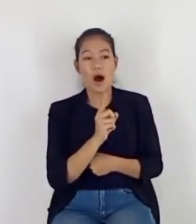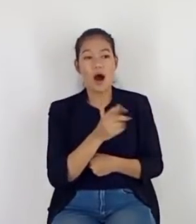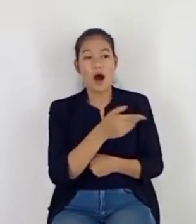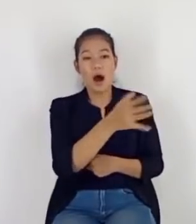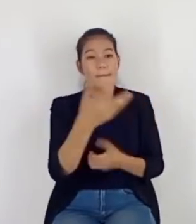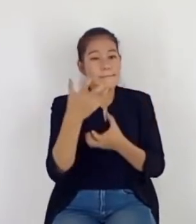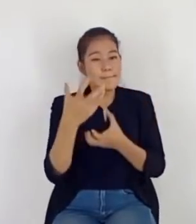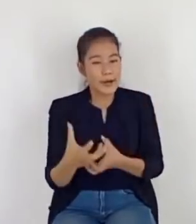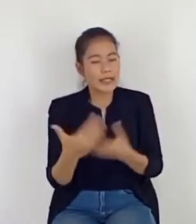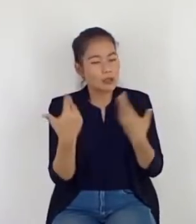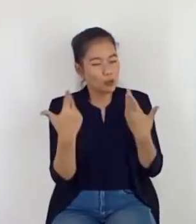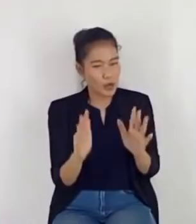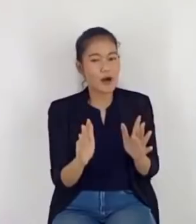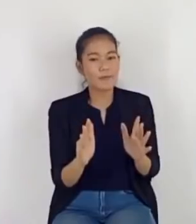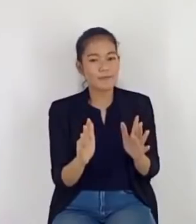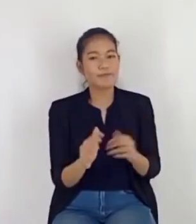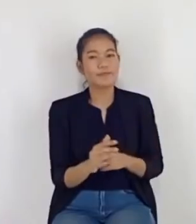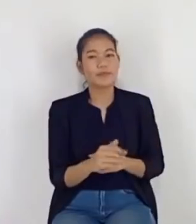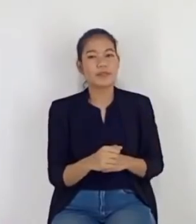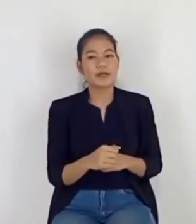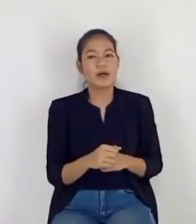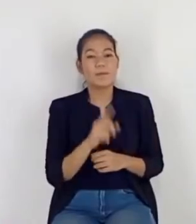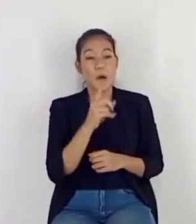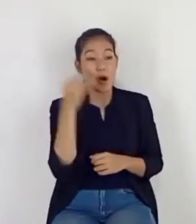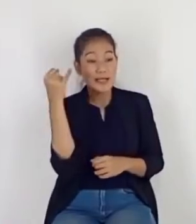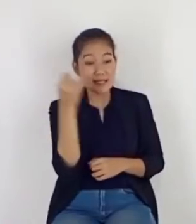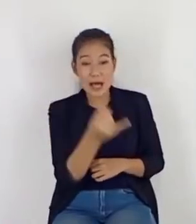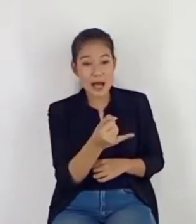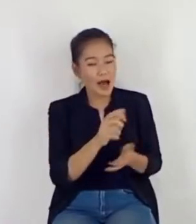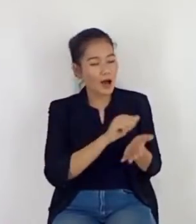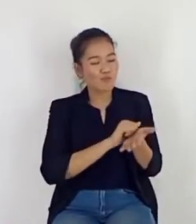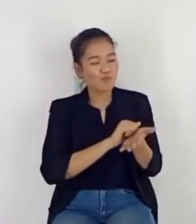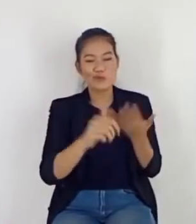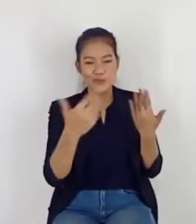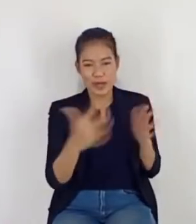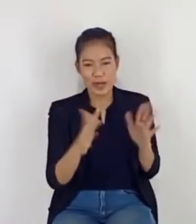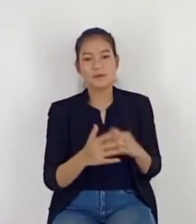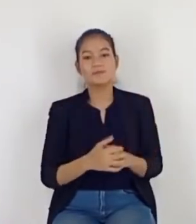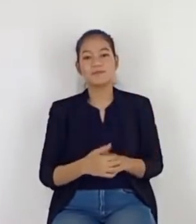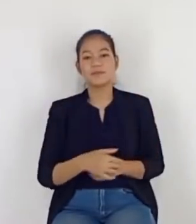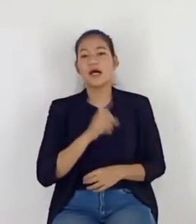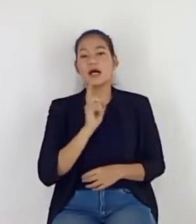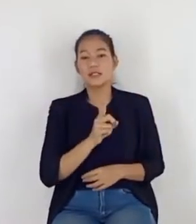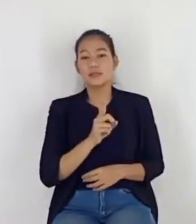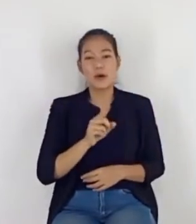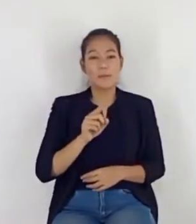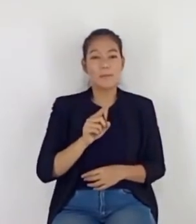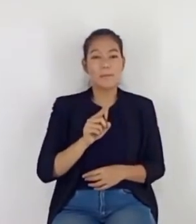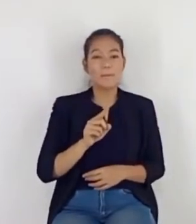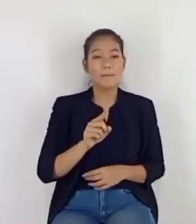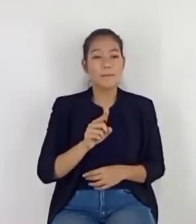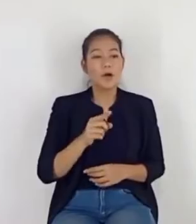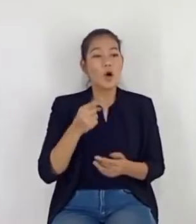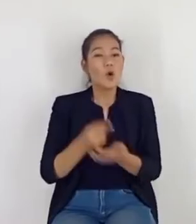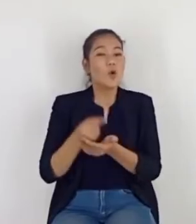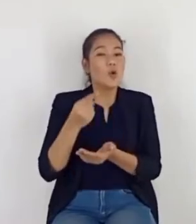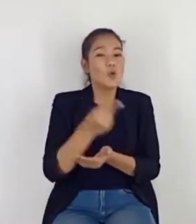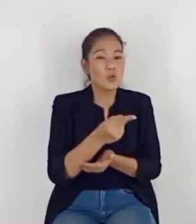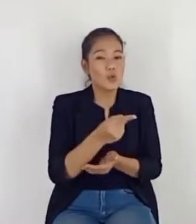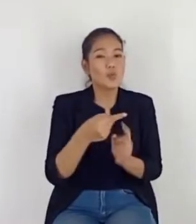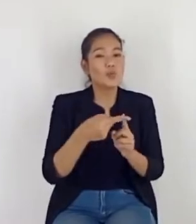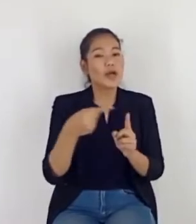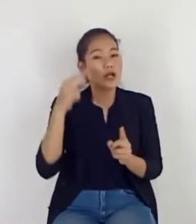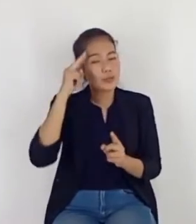sudah berakhir, bahwa kesalahannya telah diampuni, sebab ia telah menerima hukuman dari